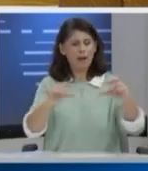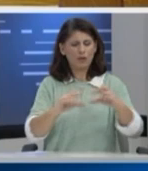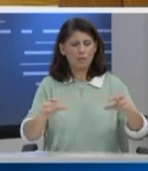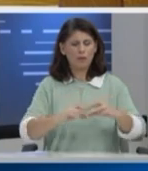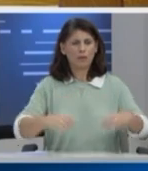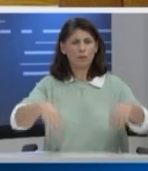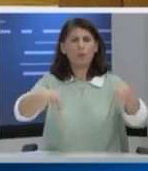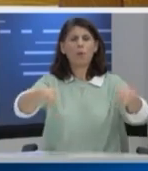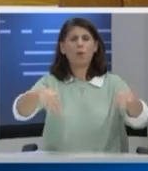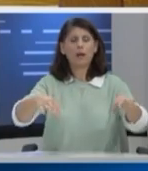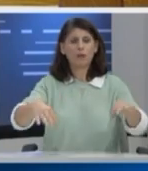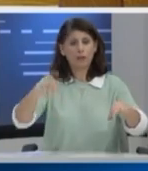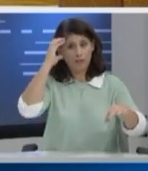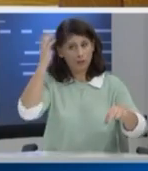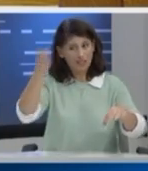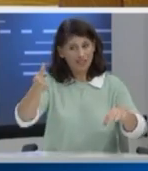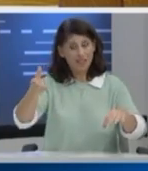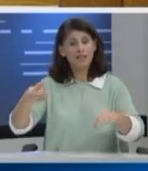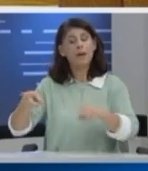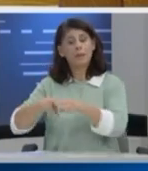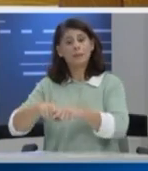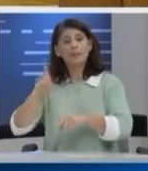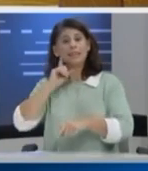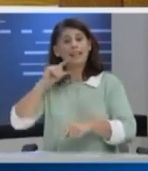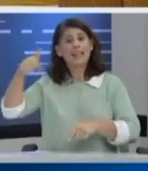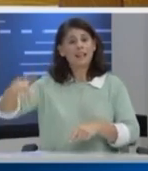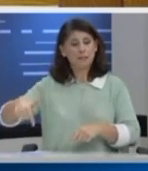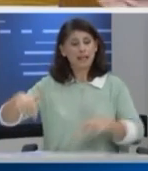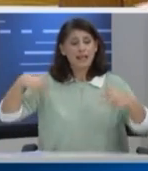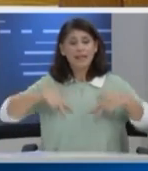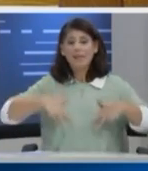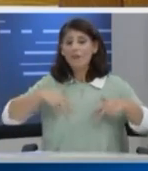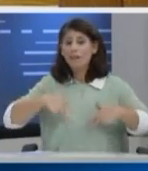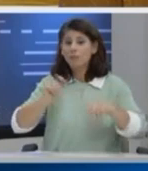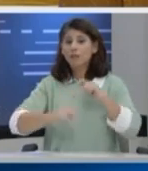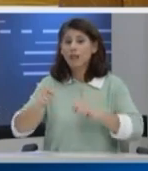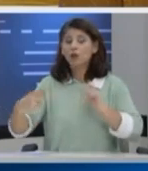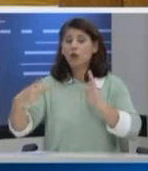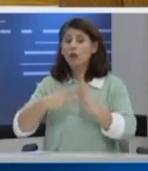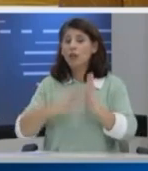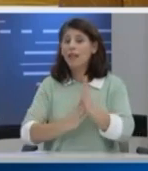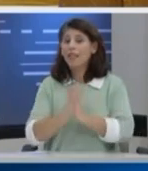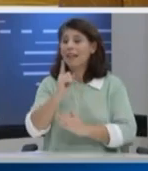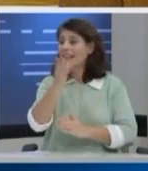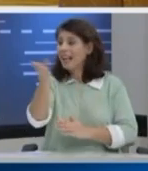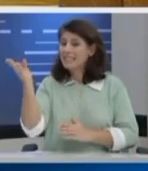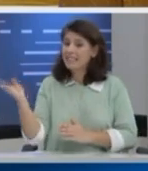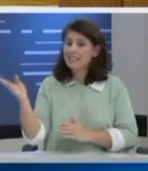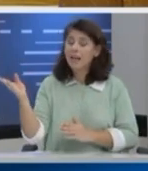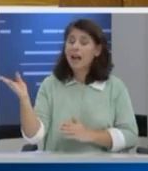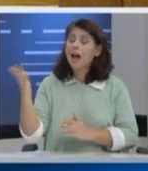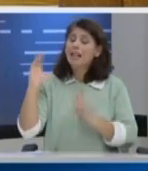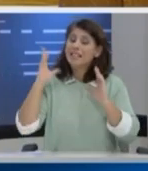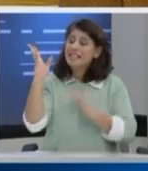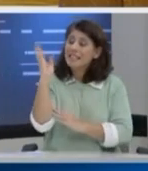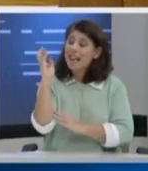εσάς και στην κυρία Γεννηματά. Η κυβέρνηση που στήσατε το 2011, εσείς που για 40